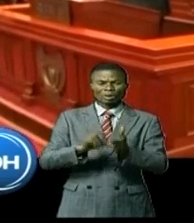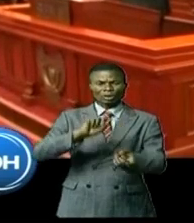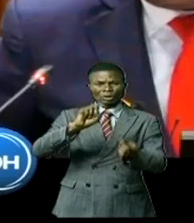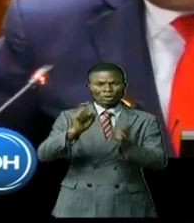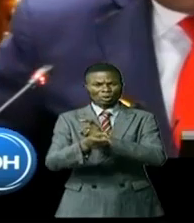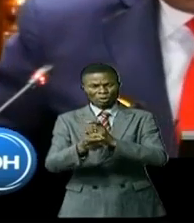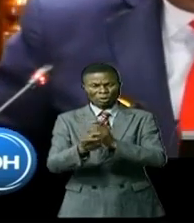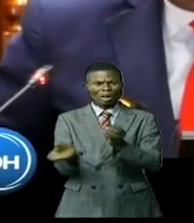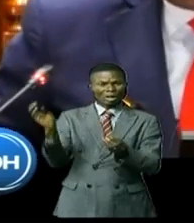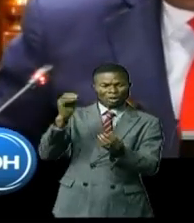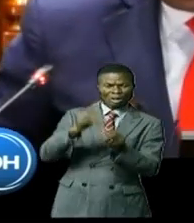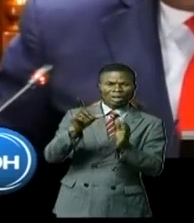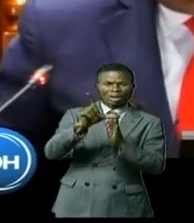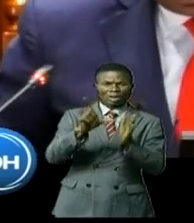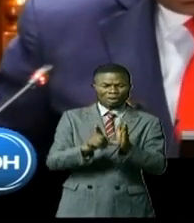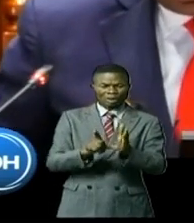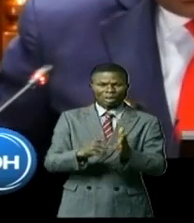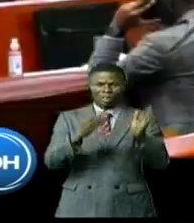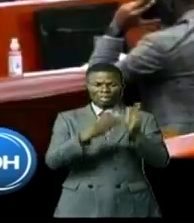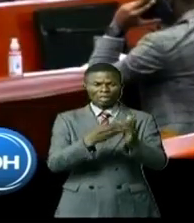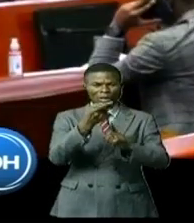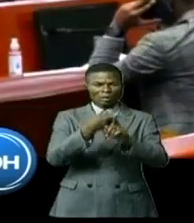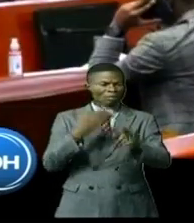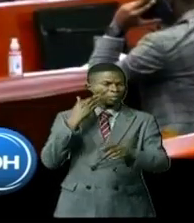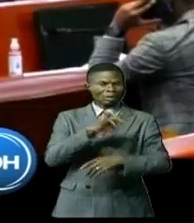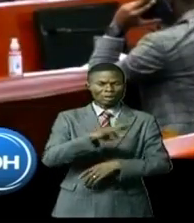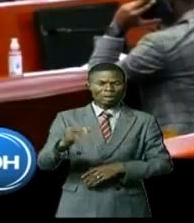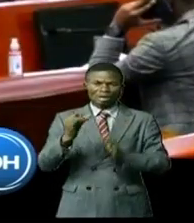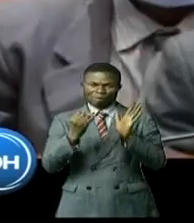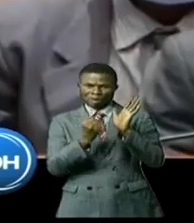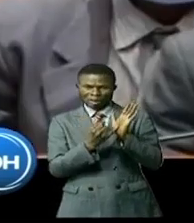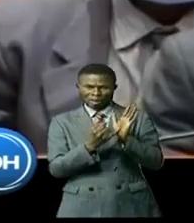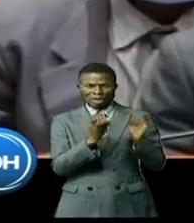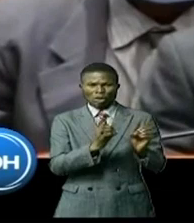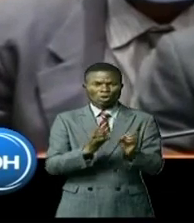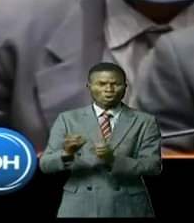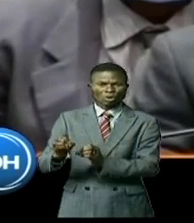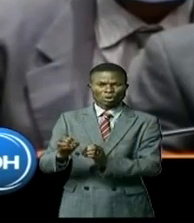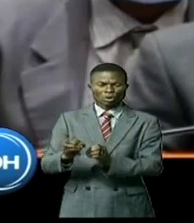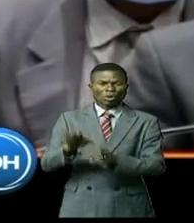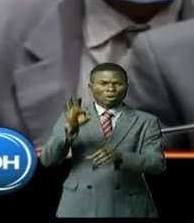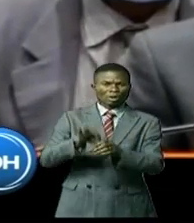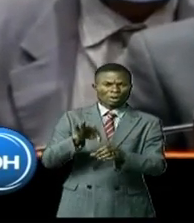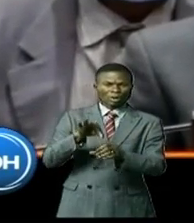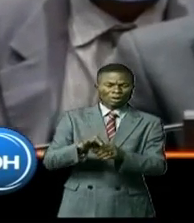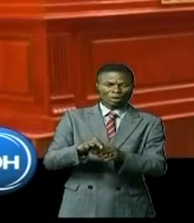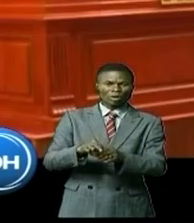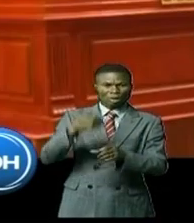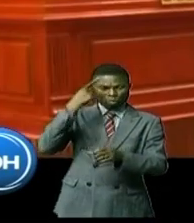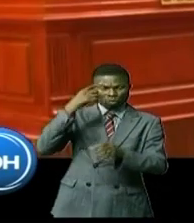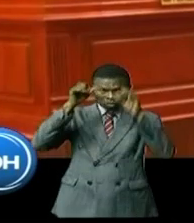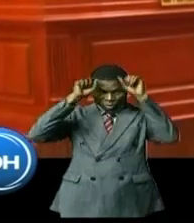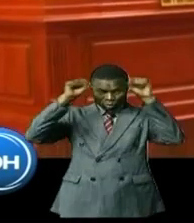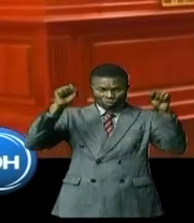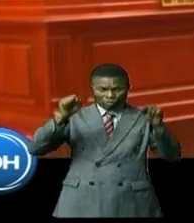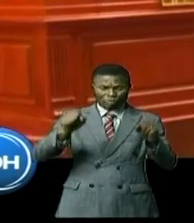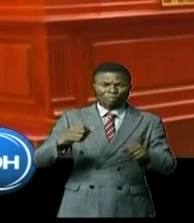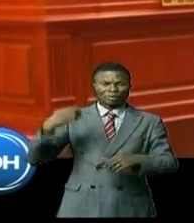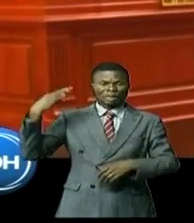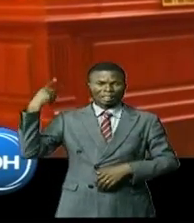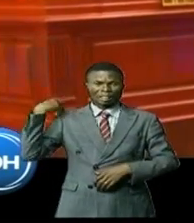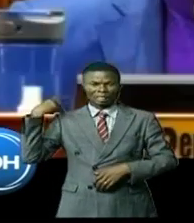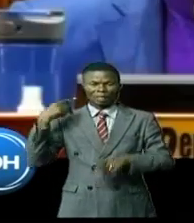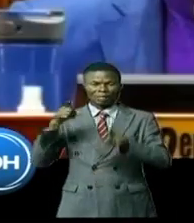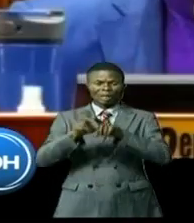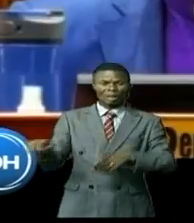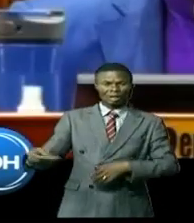et complétant la loi du 9 mars 2006 portant organisation des élections présidentielles, législatives,